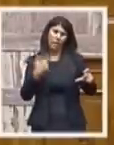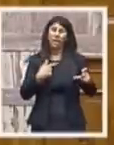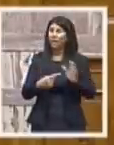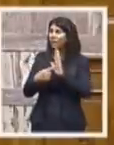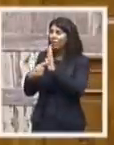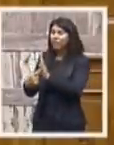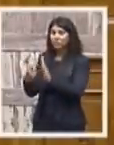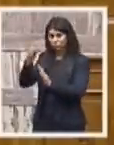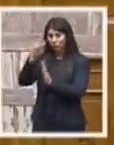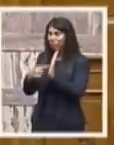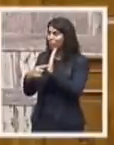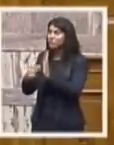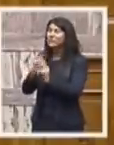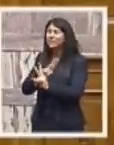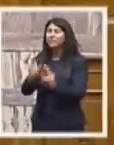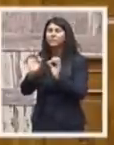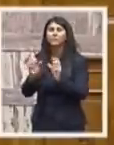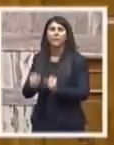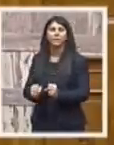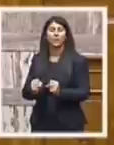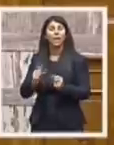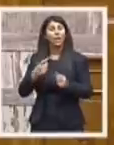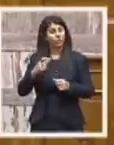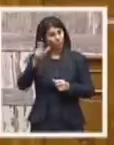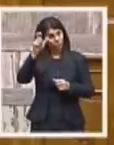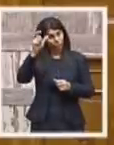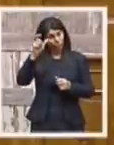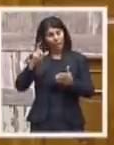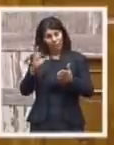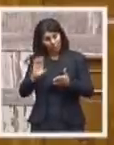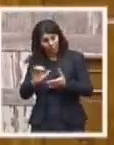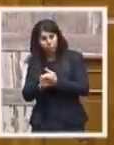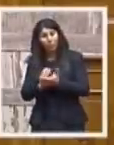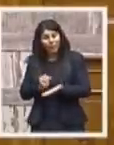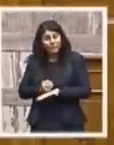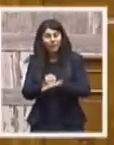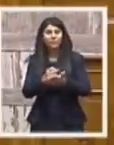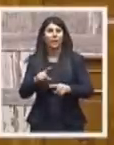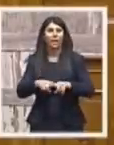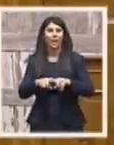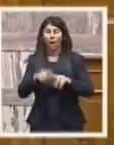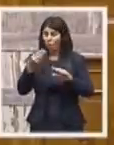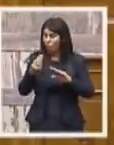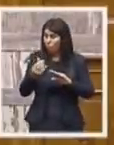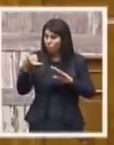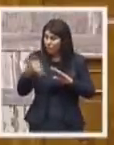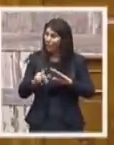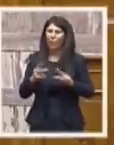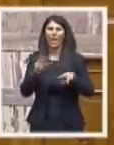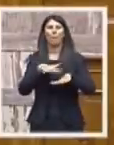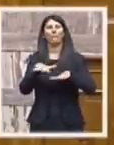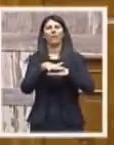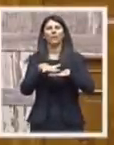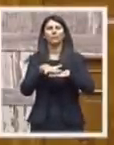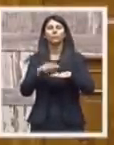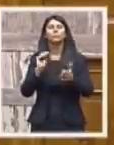Ευρωπαϊκή Ένωση. Οφείλει να στηρίξει την Ελλάδα στην κατάσταση αυτή, ουσιαστικά και όχι επιφανειακά. Επιπλέον,